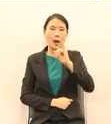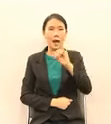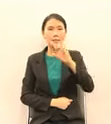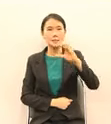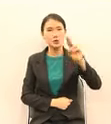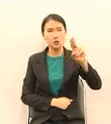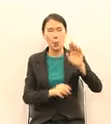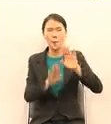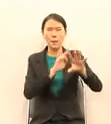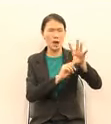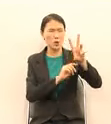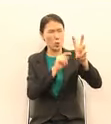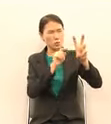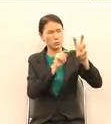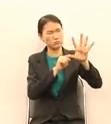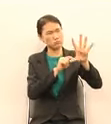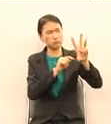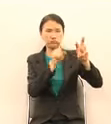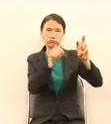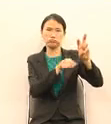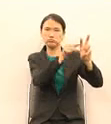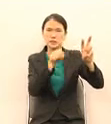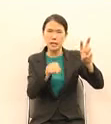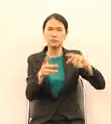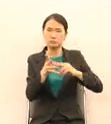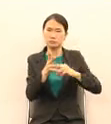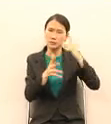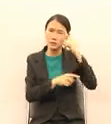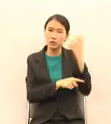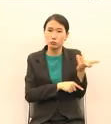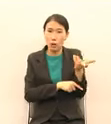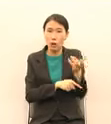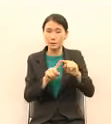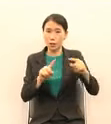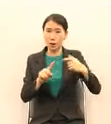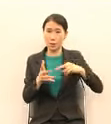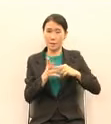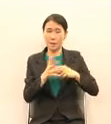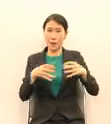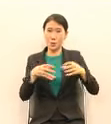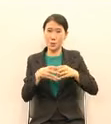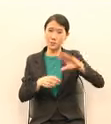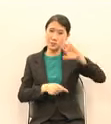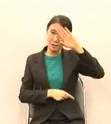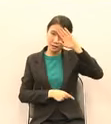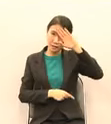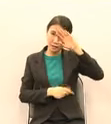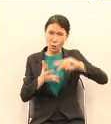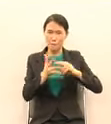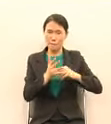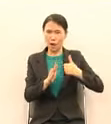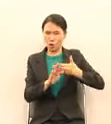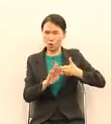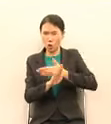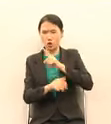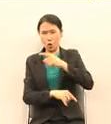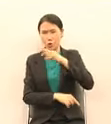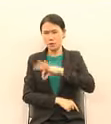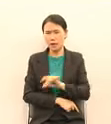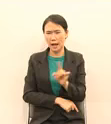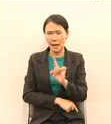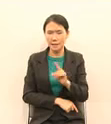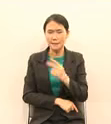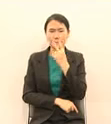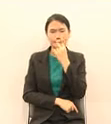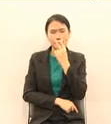าณ 5-6% คือตรงนี้เนี่ยในกลุ่มที่มีอาการไม่รุนแรงก็แปลว่าต้องมีอาการก่อนต้องมีอาการเช่นว่